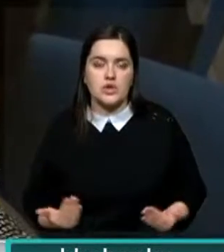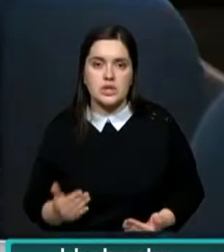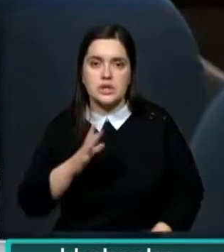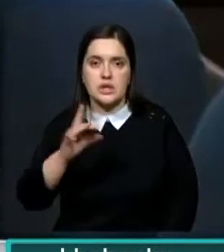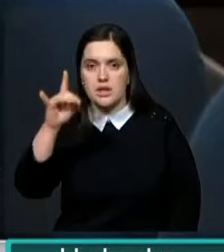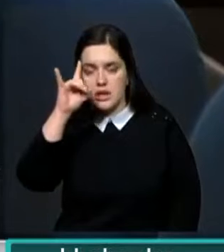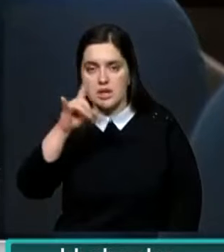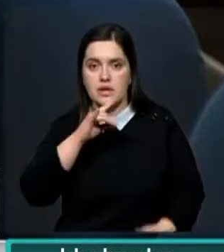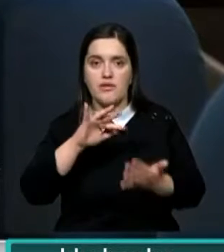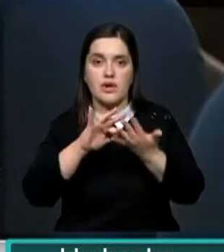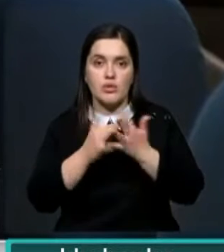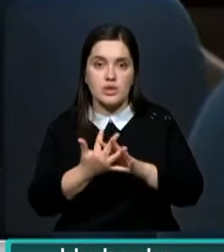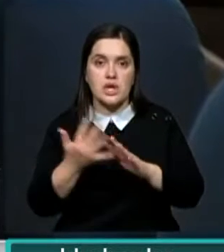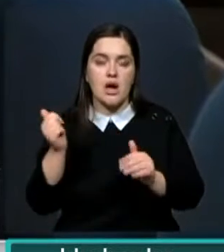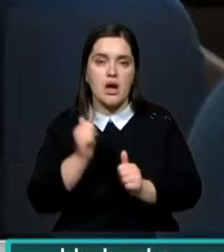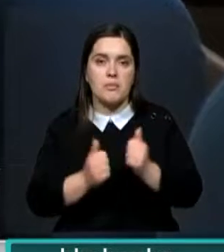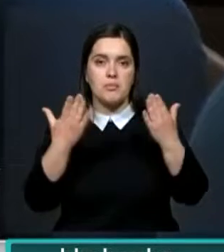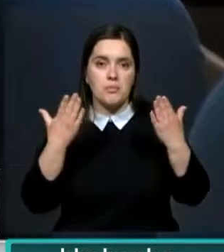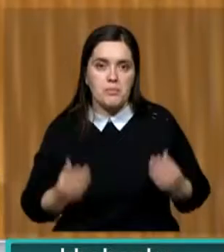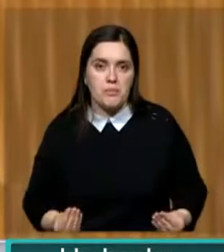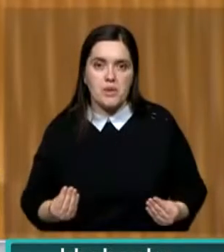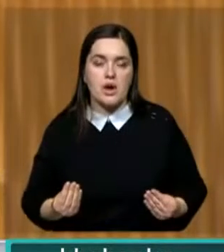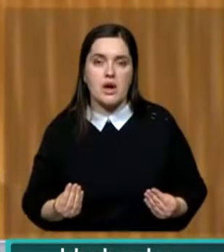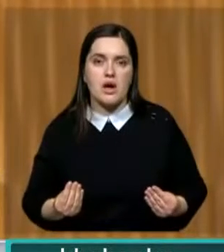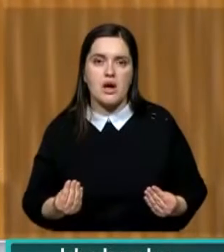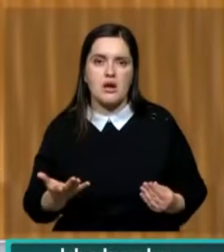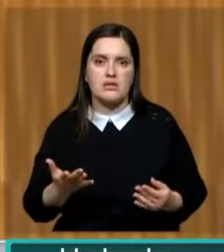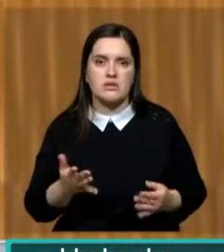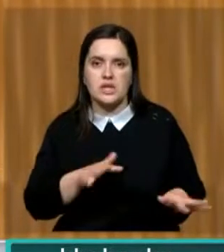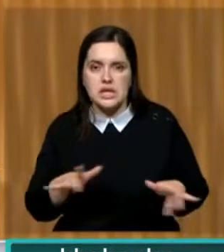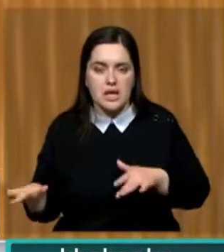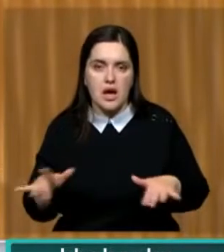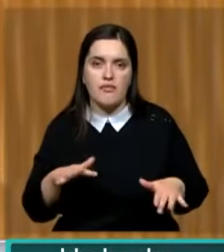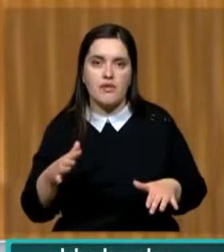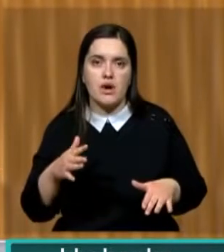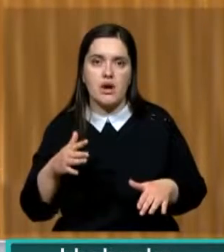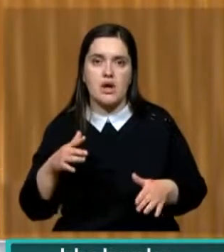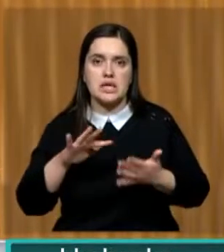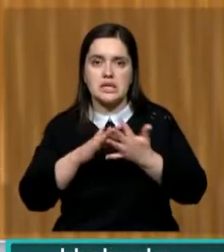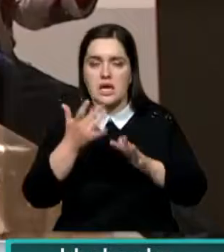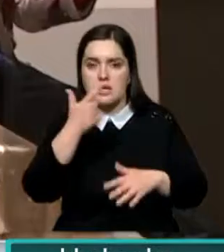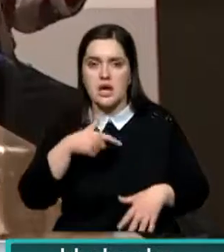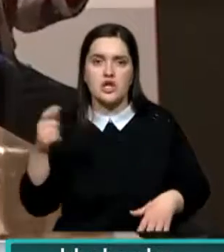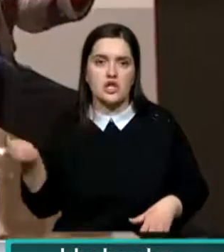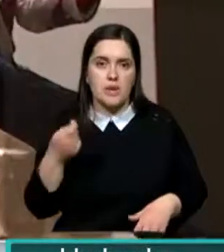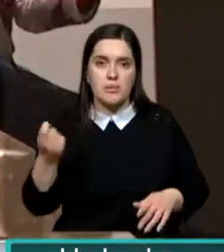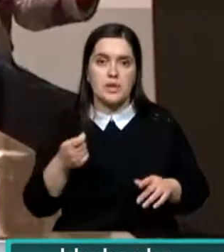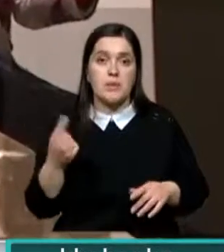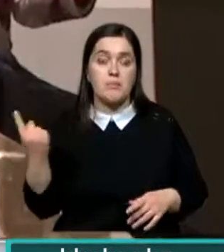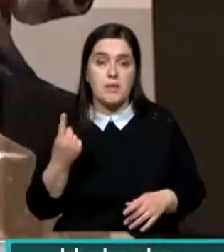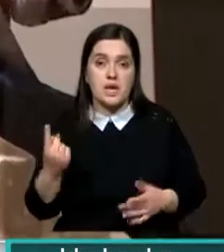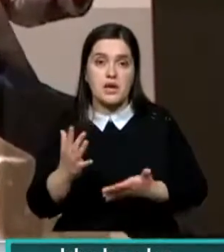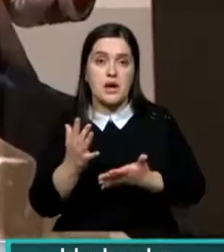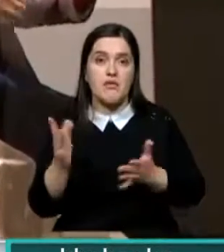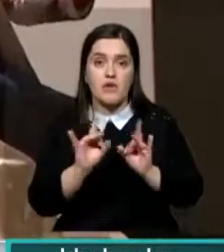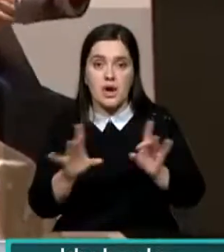непростой жизни советского казахского колхоза, об их повседневных заботах. Его герои – сельские интеллигенты, чабаны, школьники. Первый